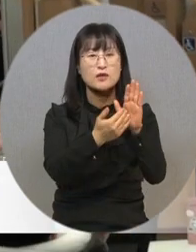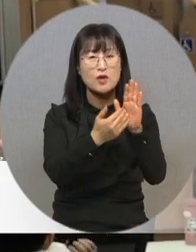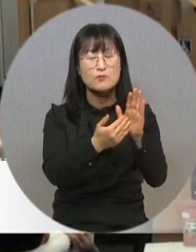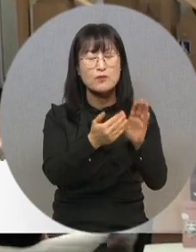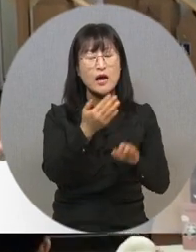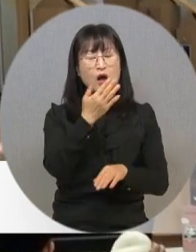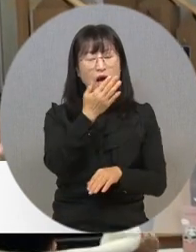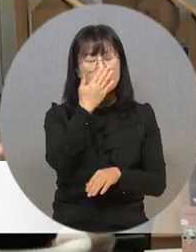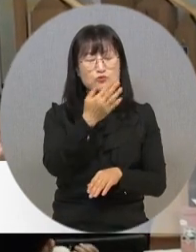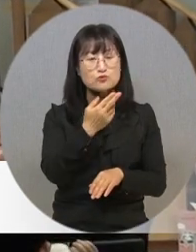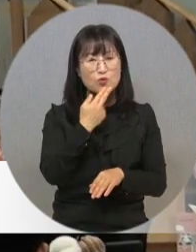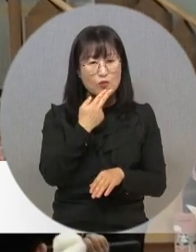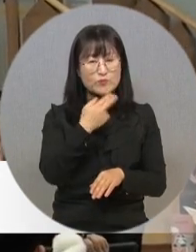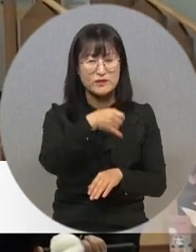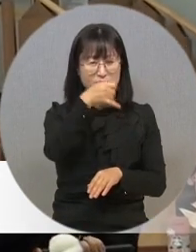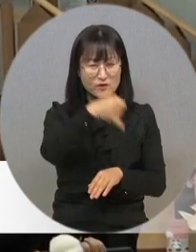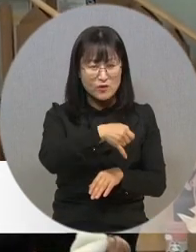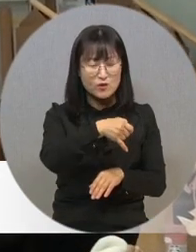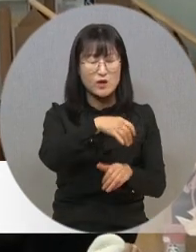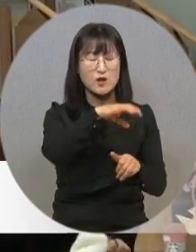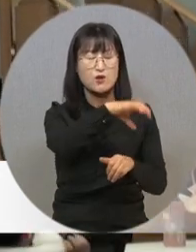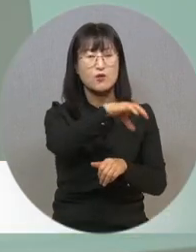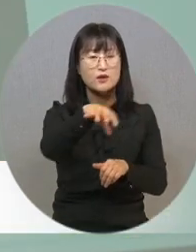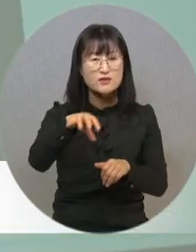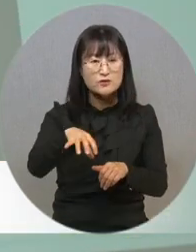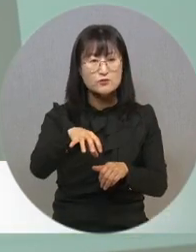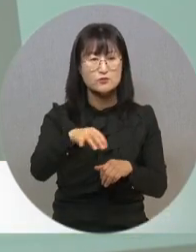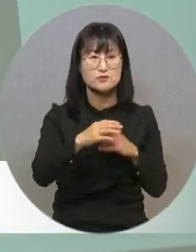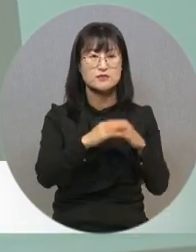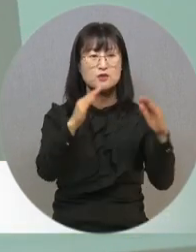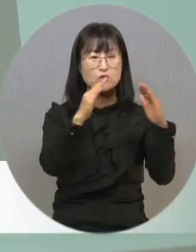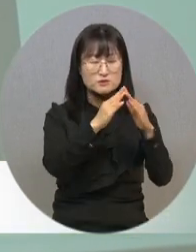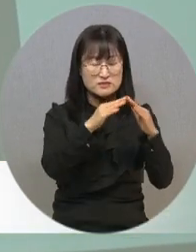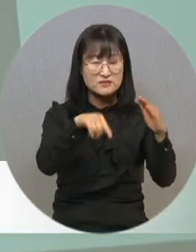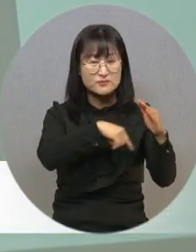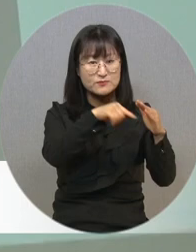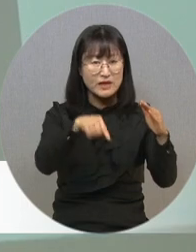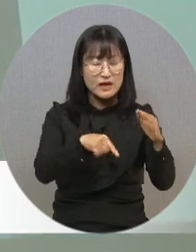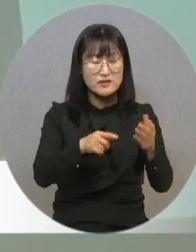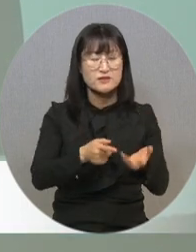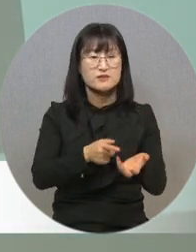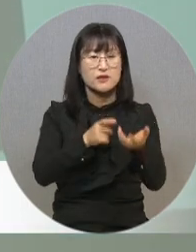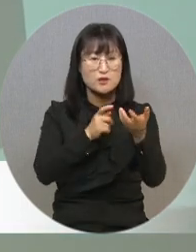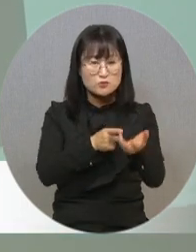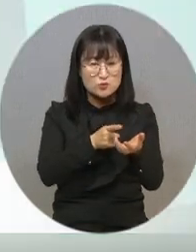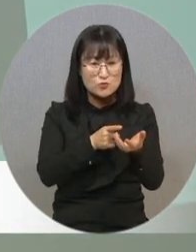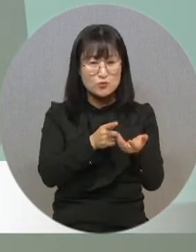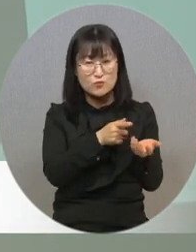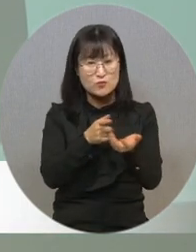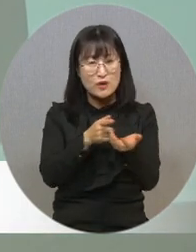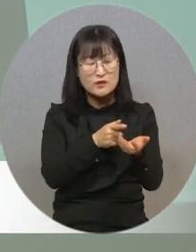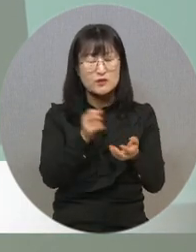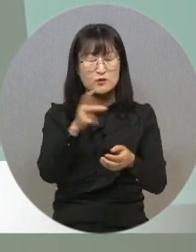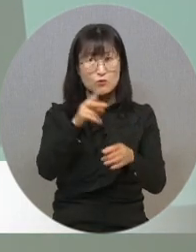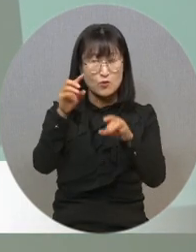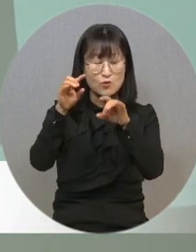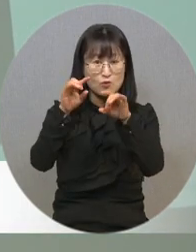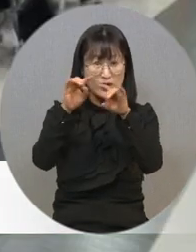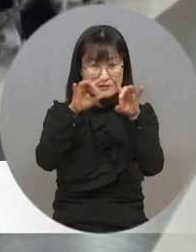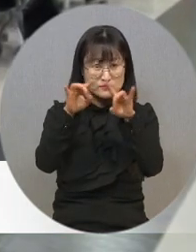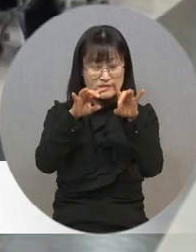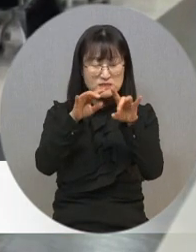없는 열악한 환경의 이웃에 주택용 소방 시설인 소화기와 하재 감지기를 설치하는데